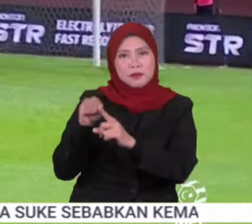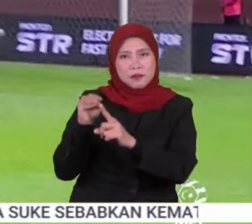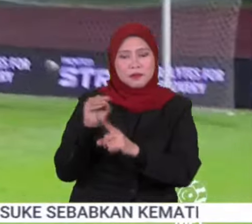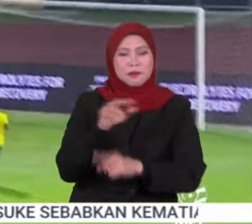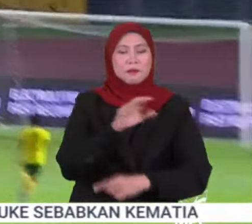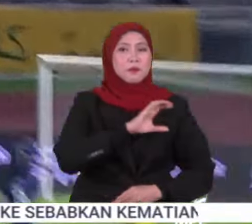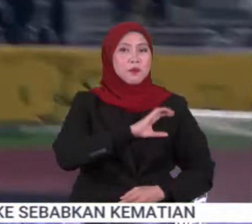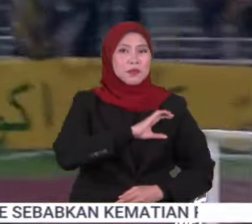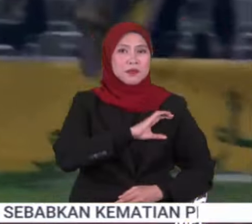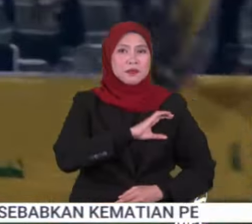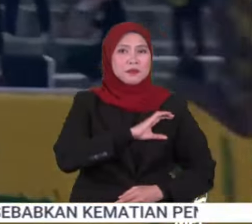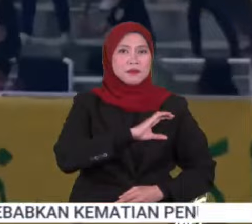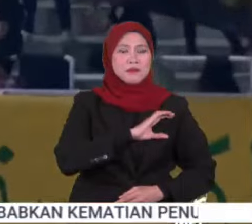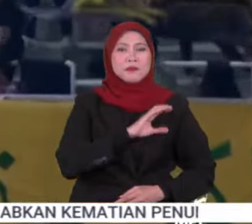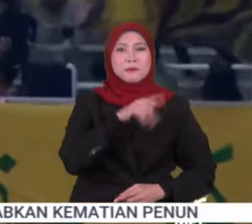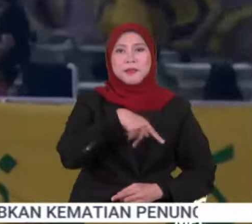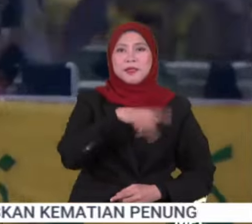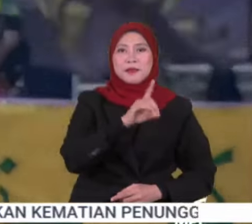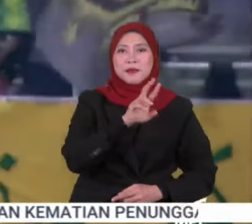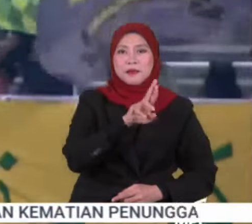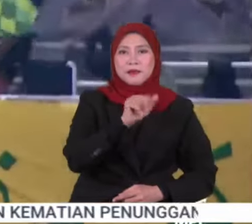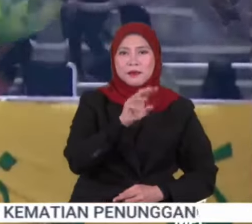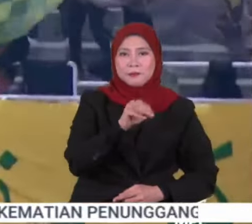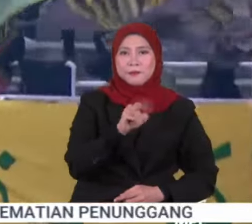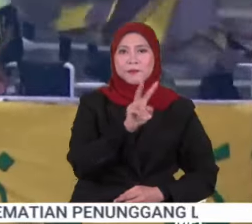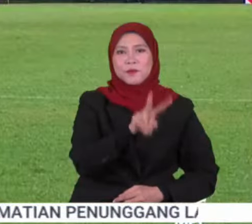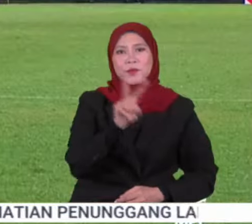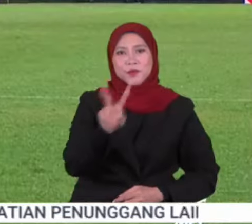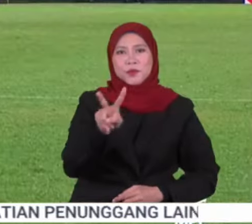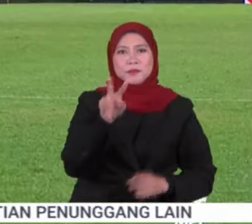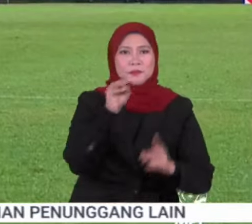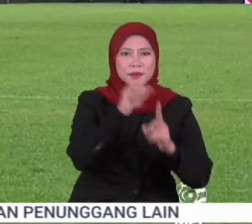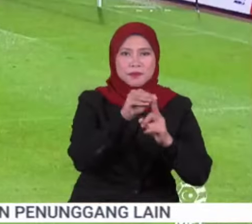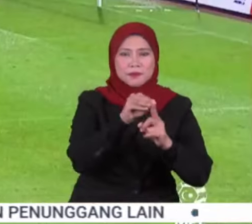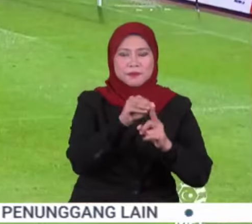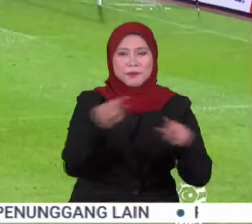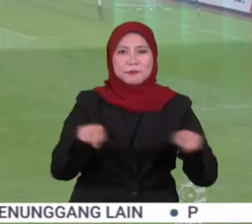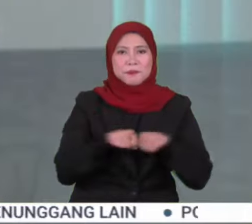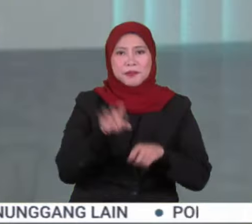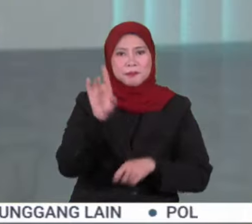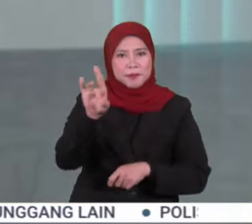manakala PDRM FC di tangga ke-8 dengan 22 mata.